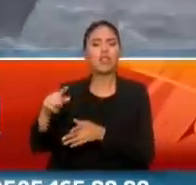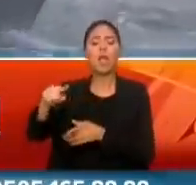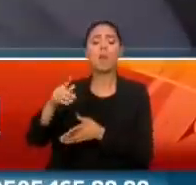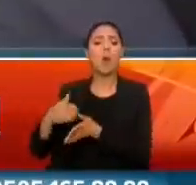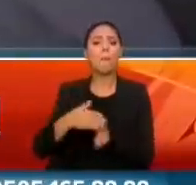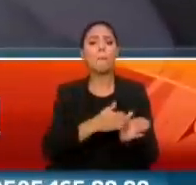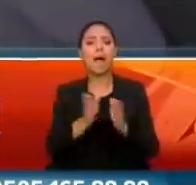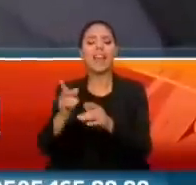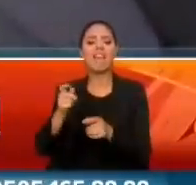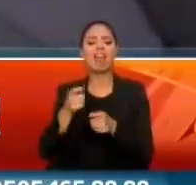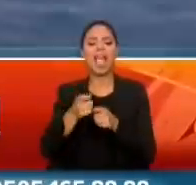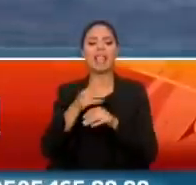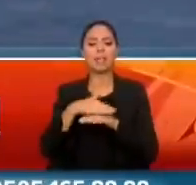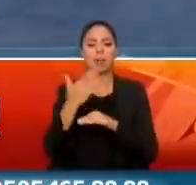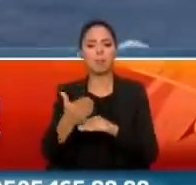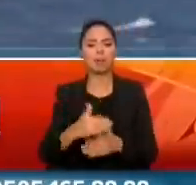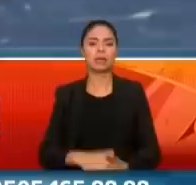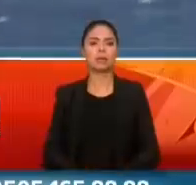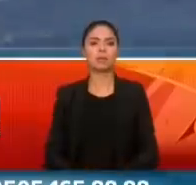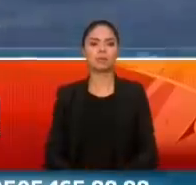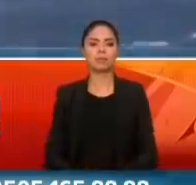eğitimleri yapıldı. Mesafe 6000 yarda.